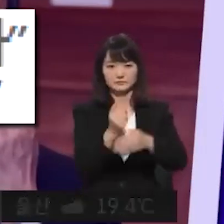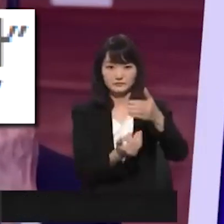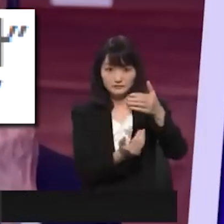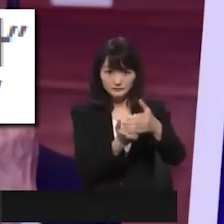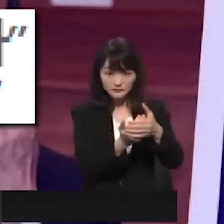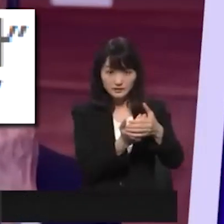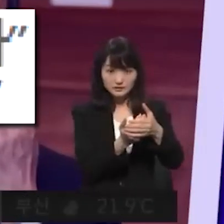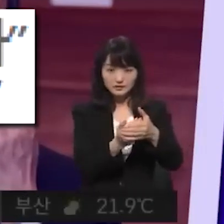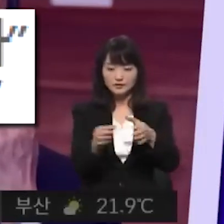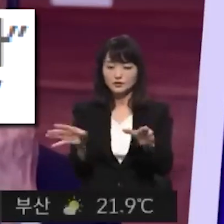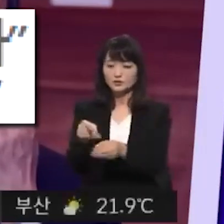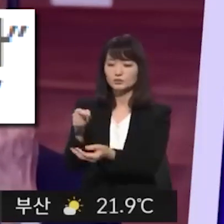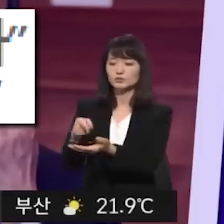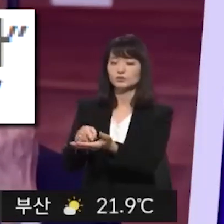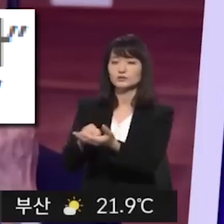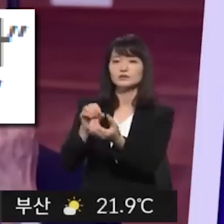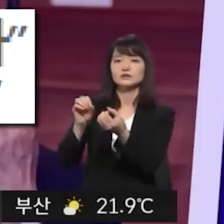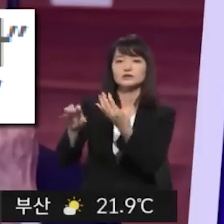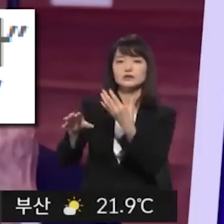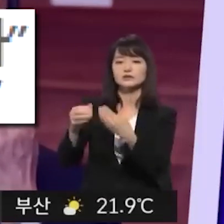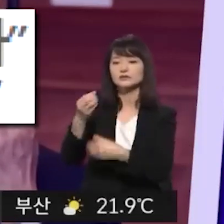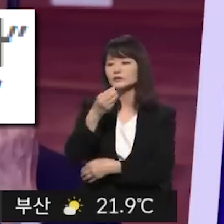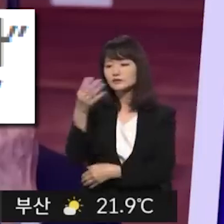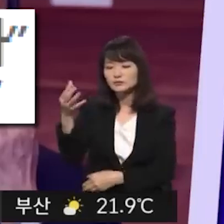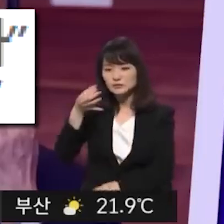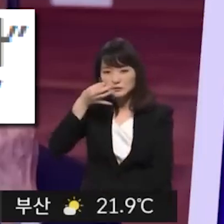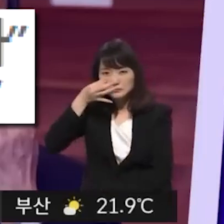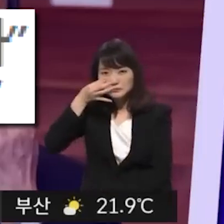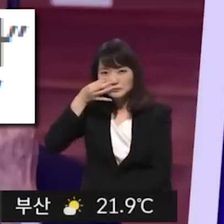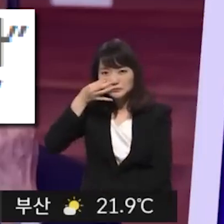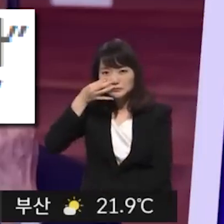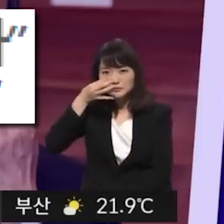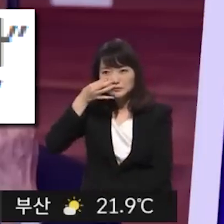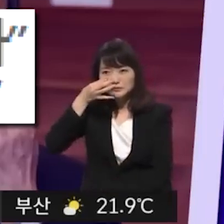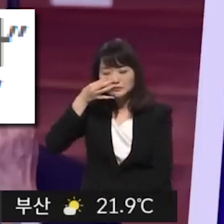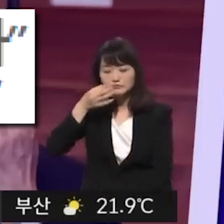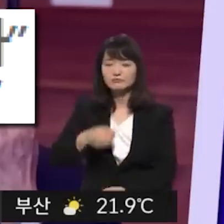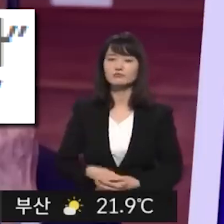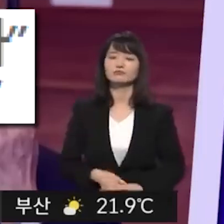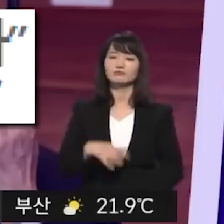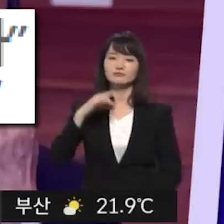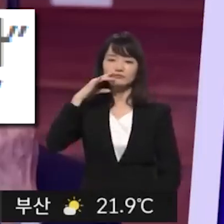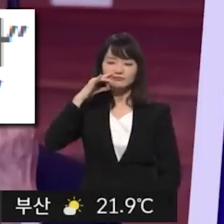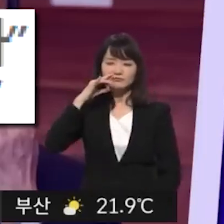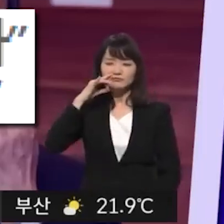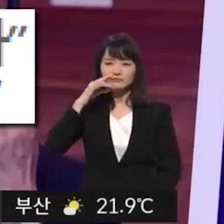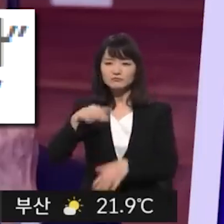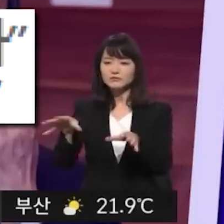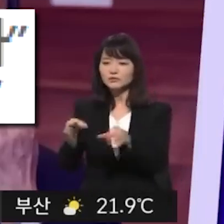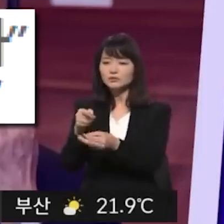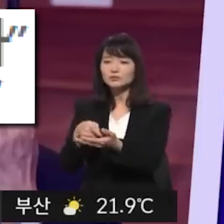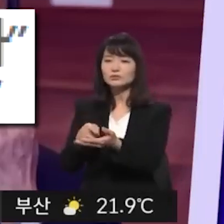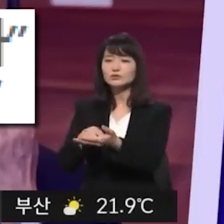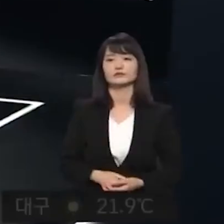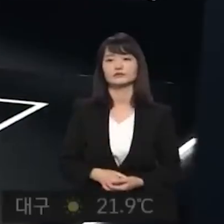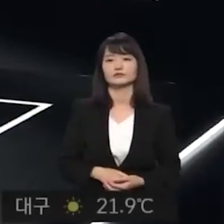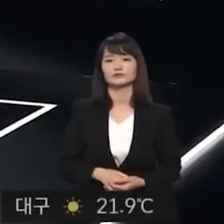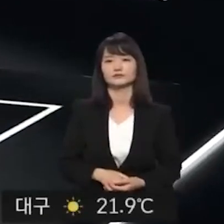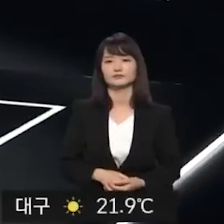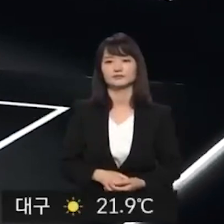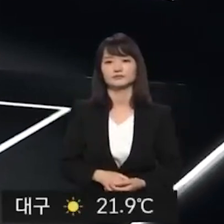신문에서 봤다라고 얘기해서 저희가 궁금한 건 그러면 한독 소재는 어떤 신분을 저는